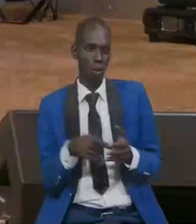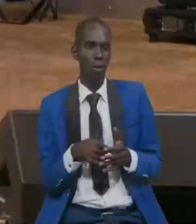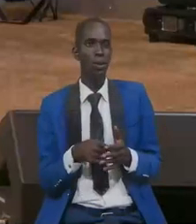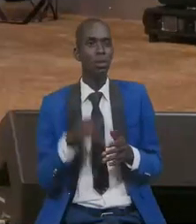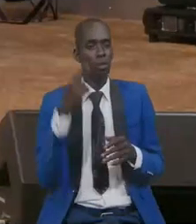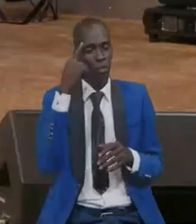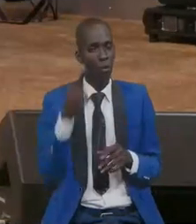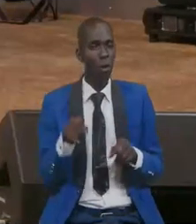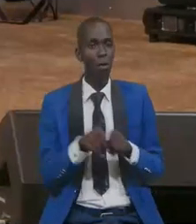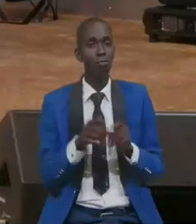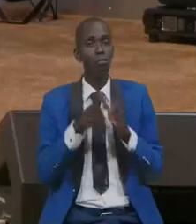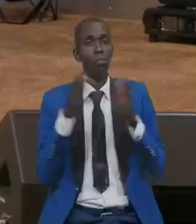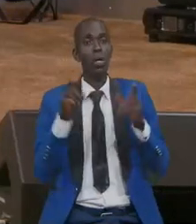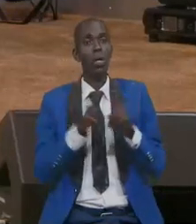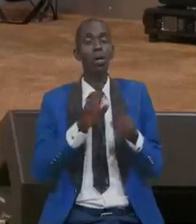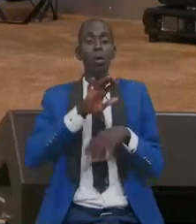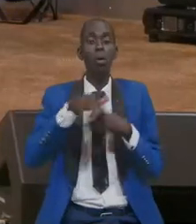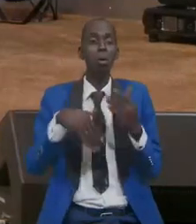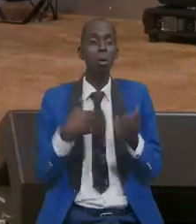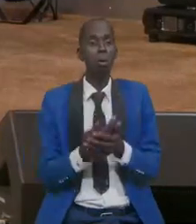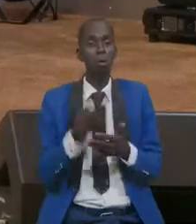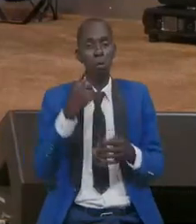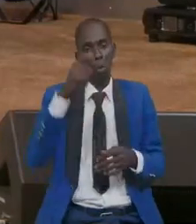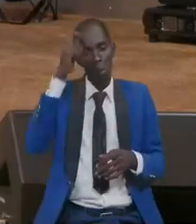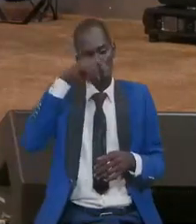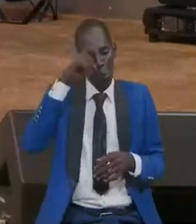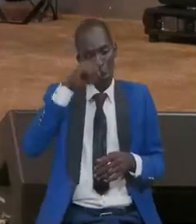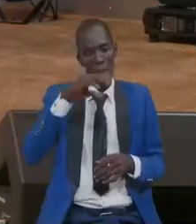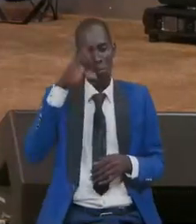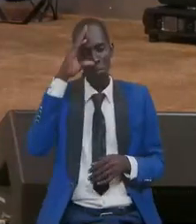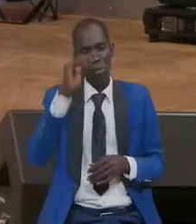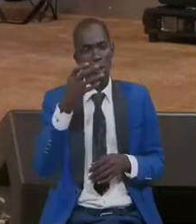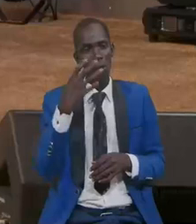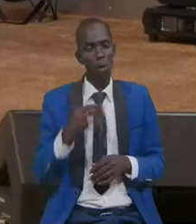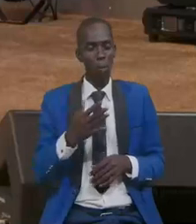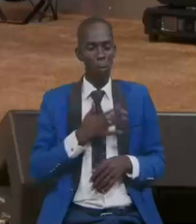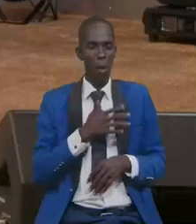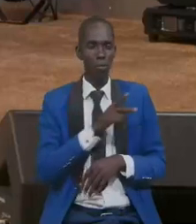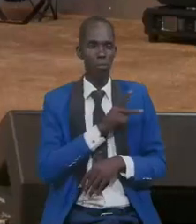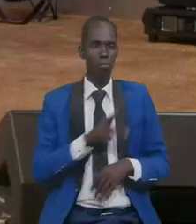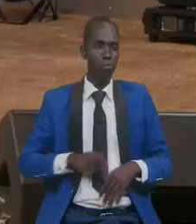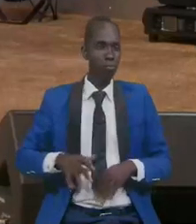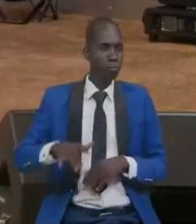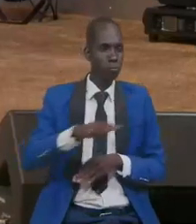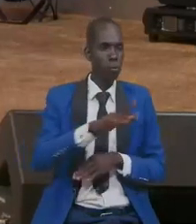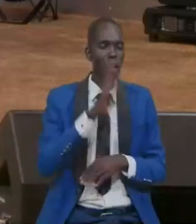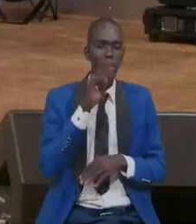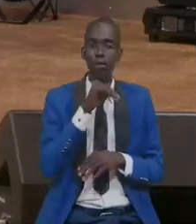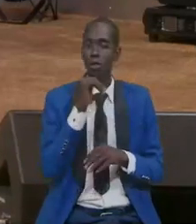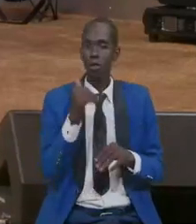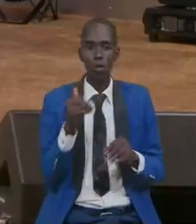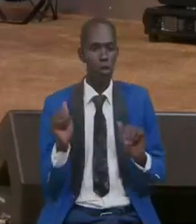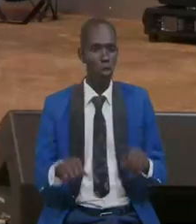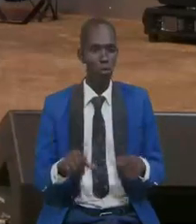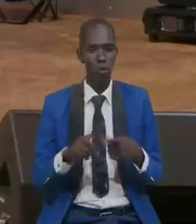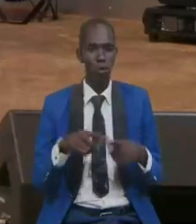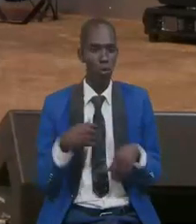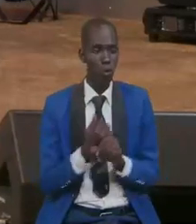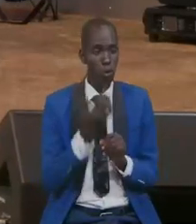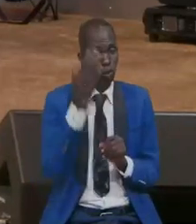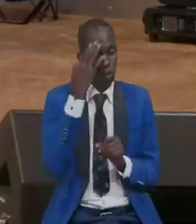tu le peux. Toi, tu le peux. Ils n'ont pas pu me donner l'interprétation, l'explication, mais toi, tu